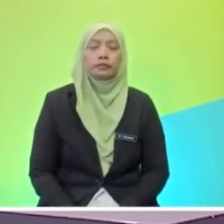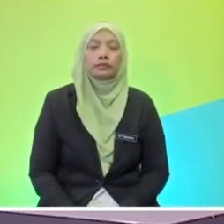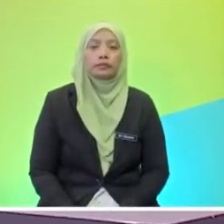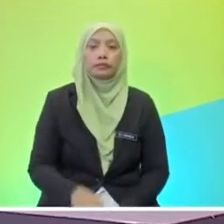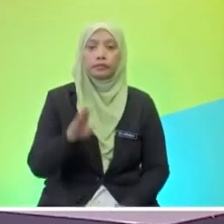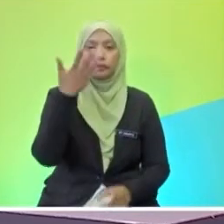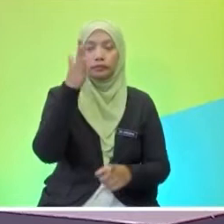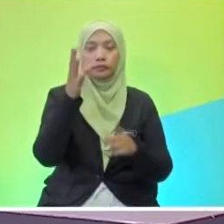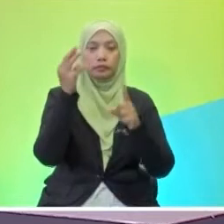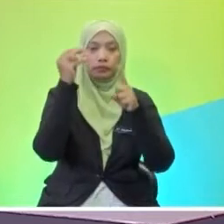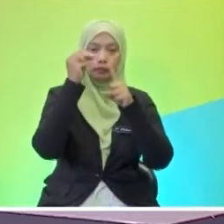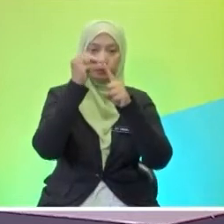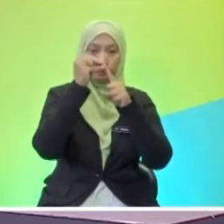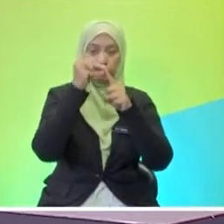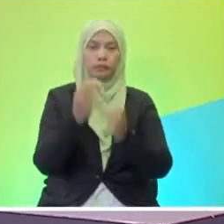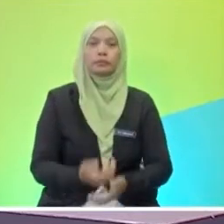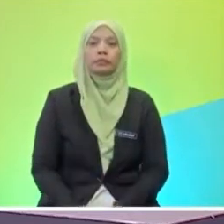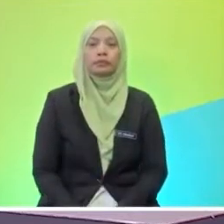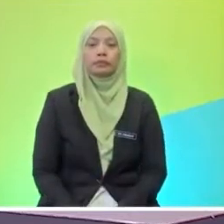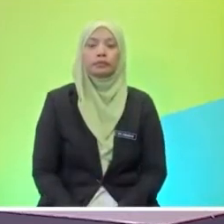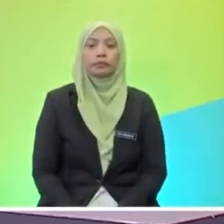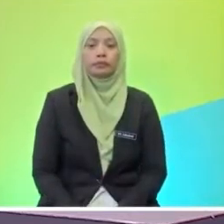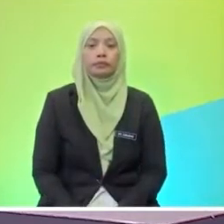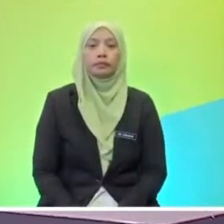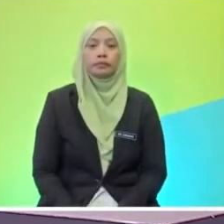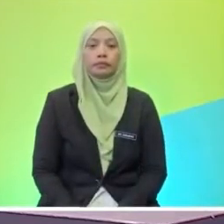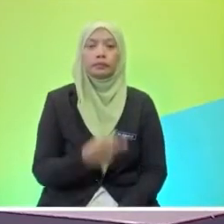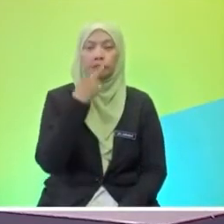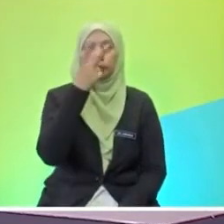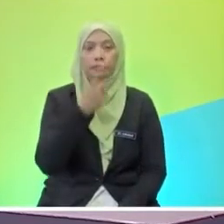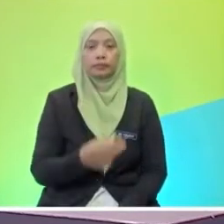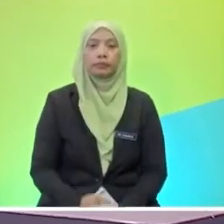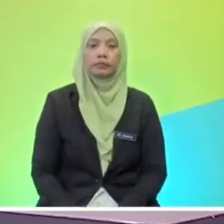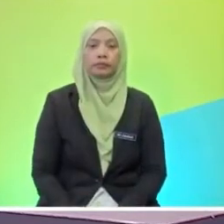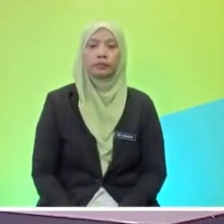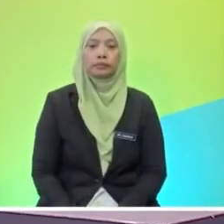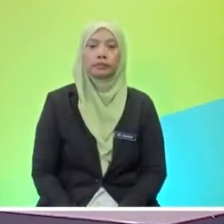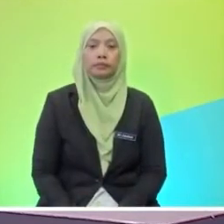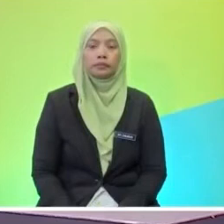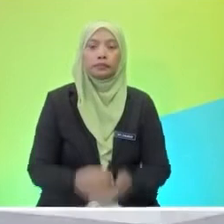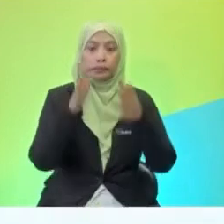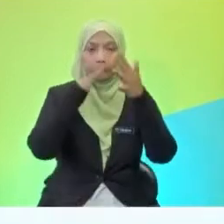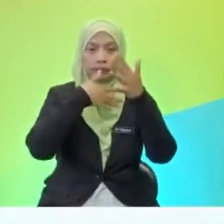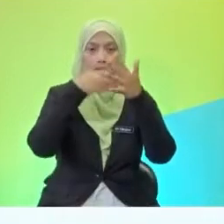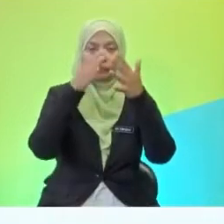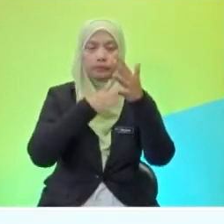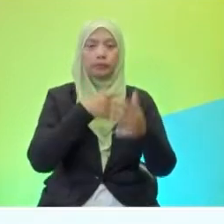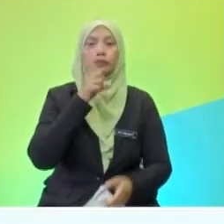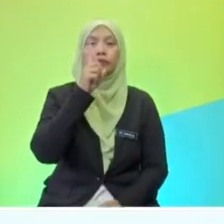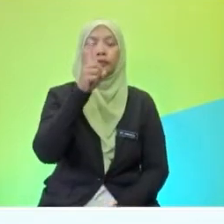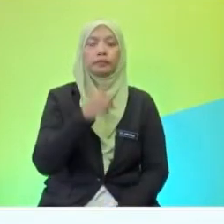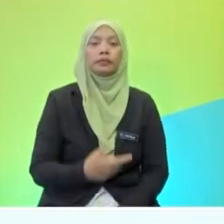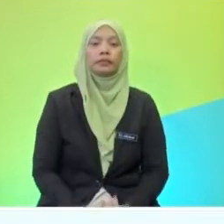15 markah Oke kita tengok ke sini Raja satu oke murid-muri Raja 1 menunjukkan